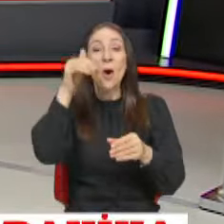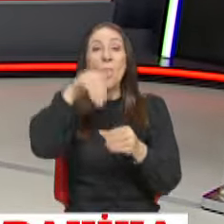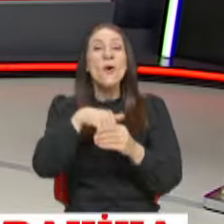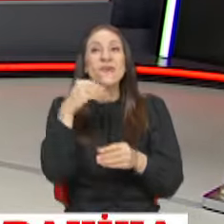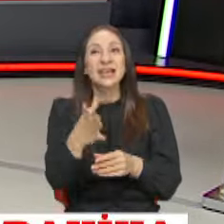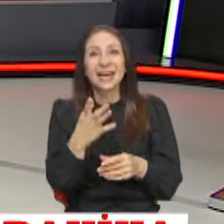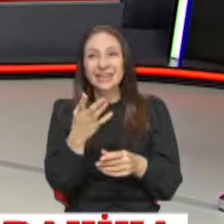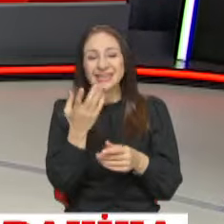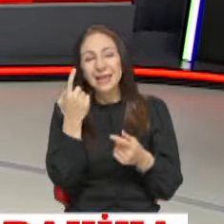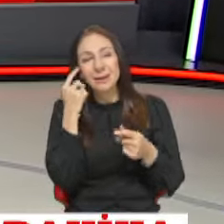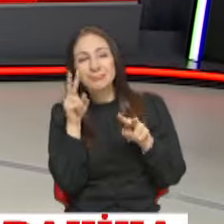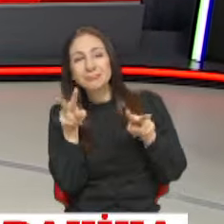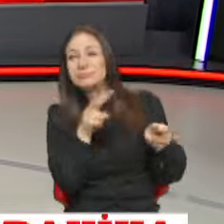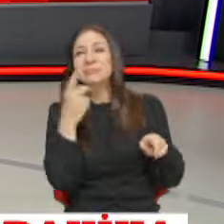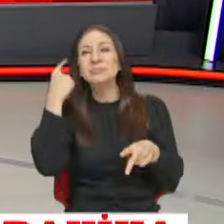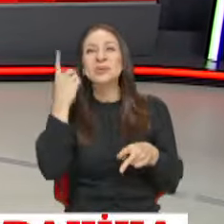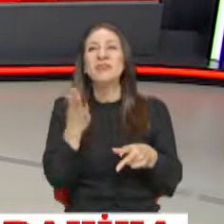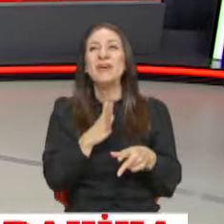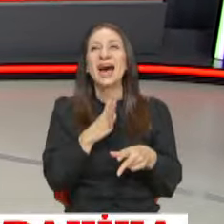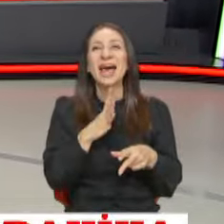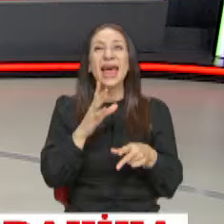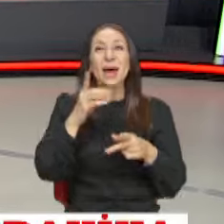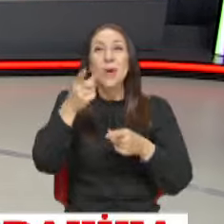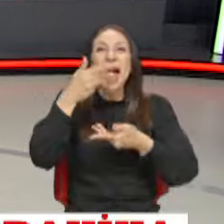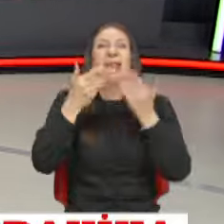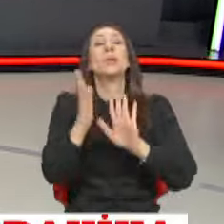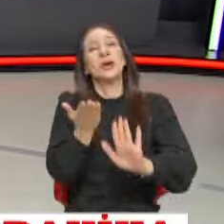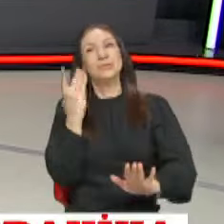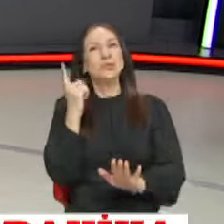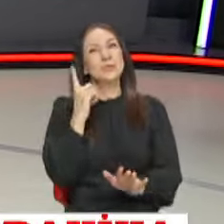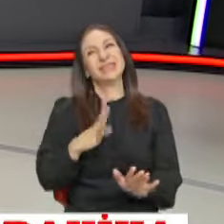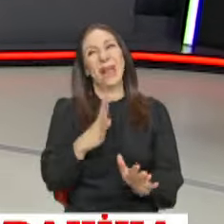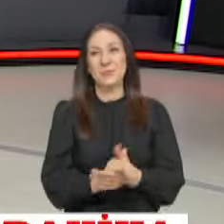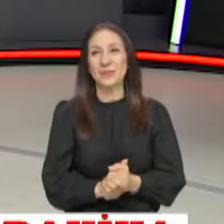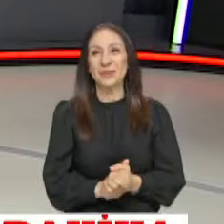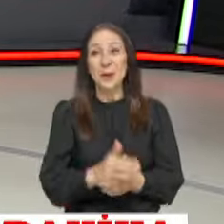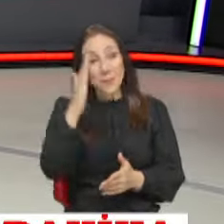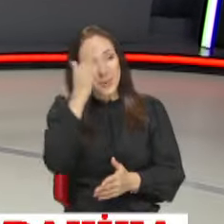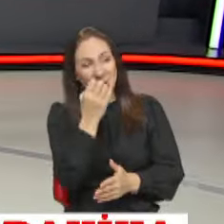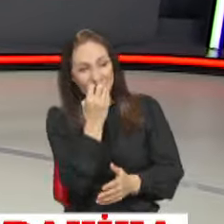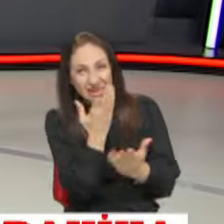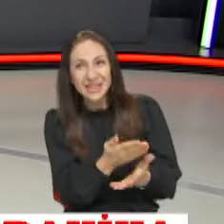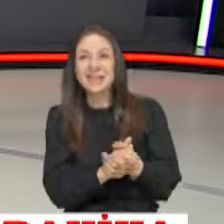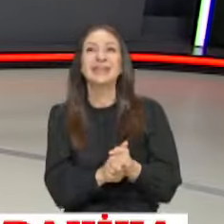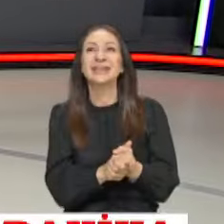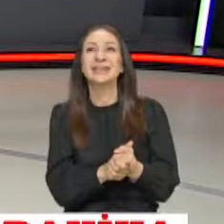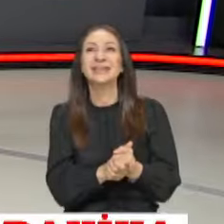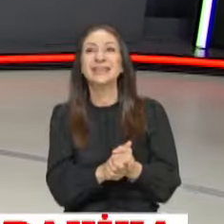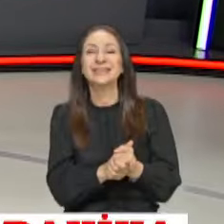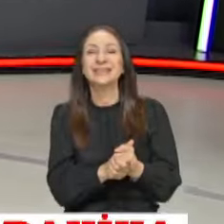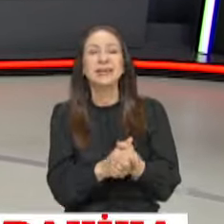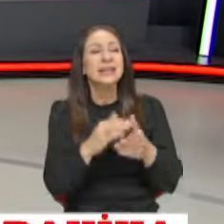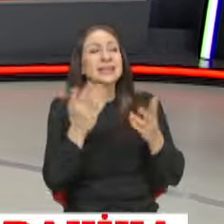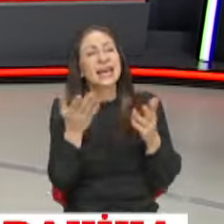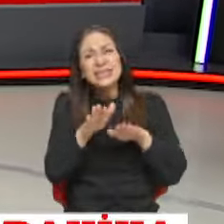kullanırken gözlemleriniz nelerdi grafiklere geçmeden önce bunları duymak isterim Merhaba Gülbin Merhaba Eee